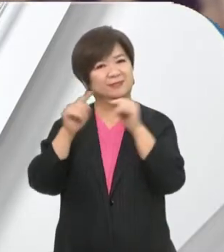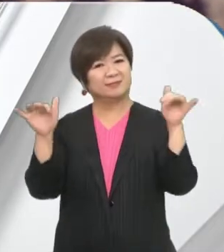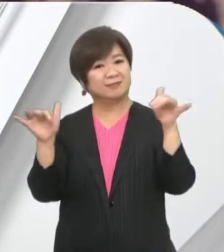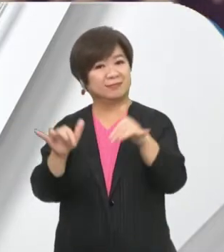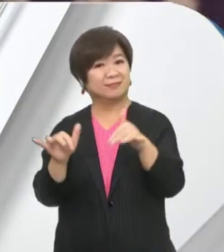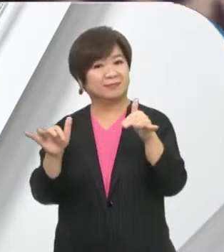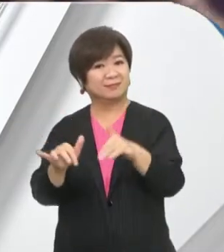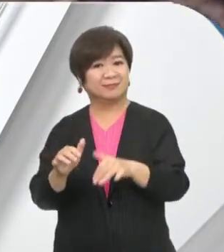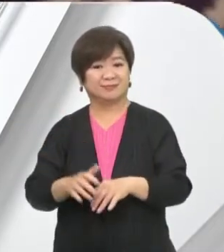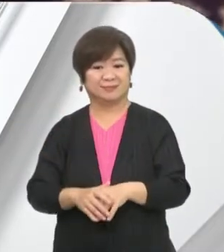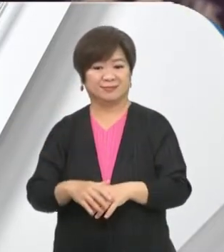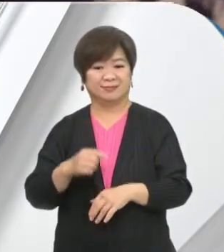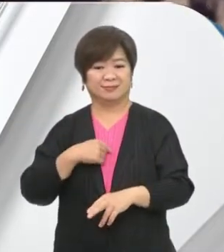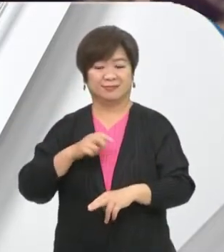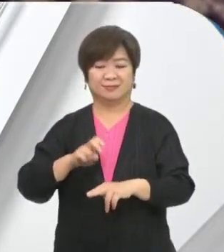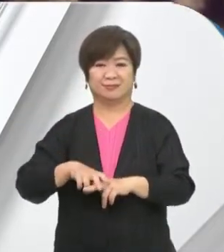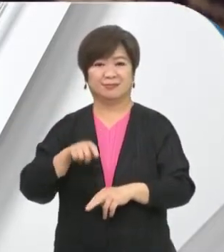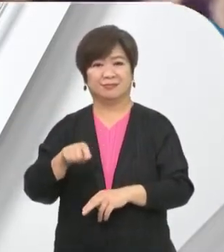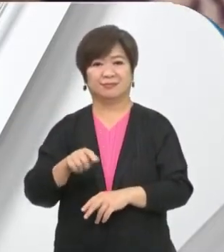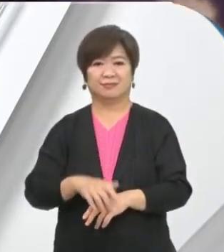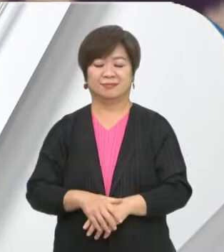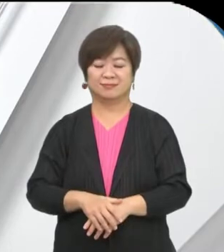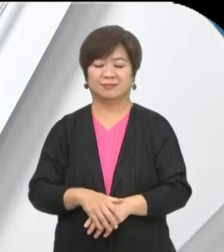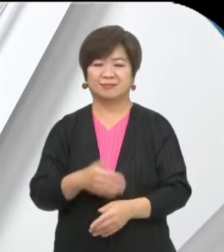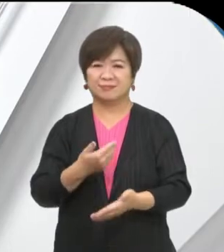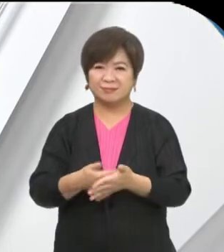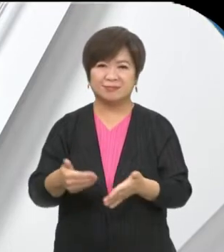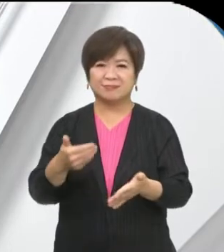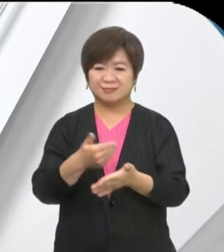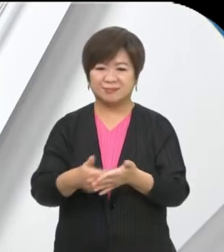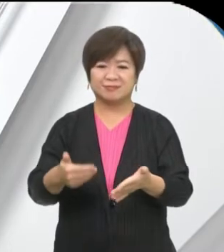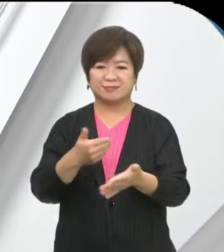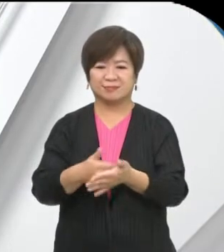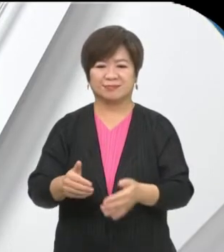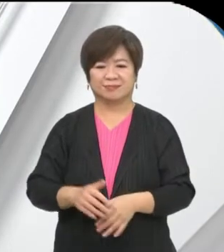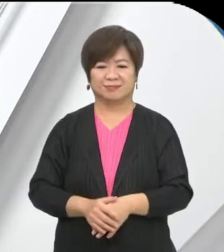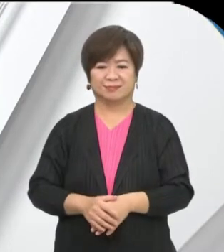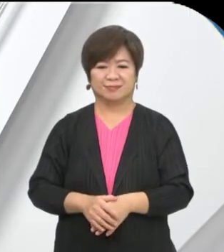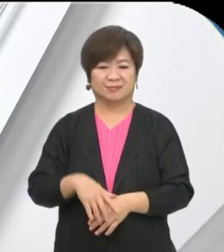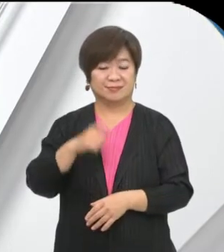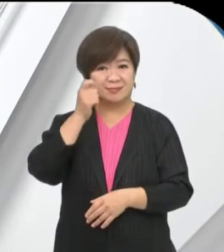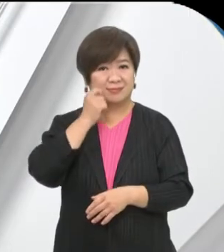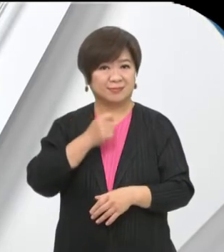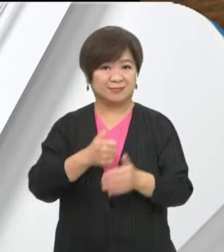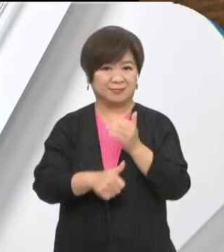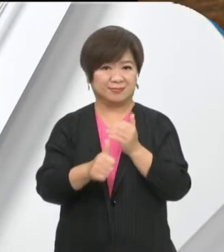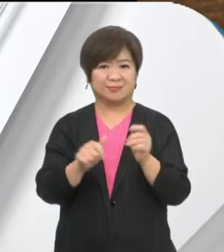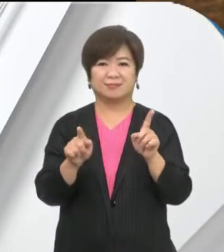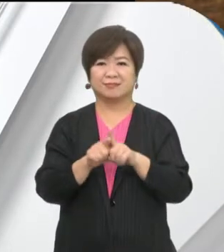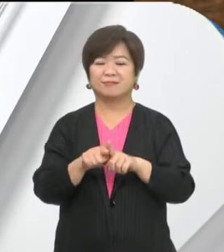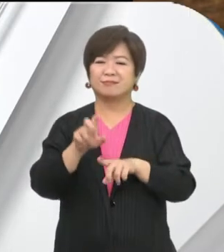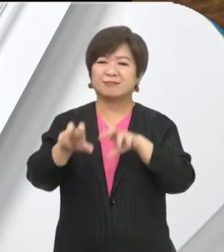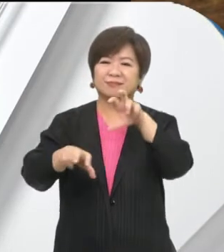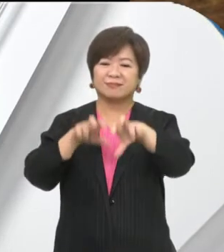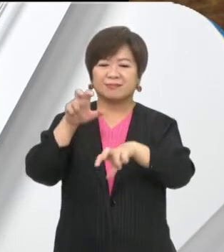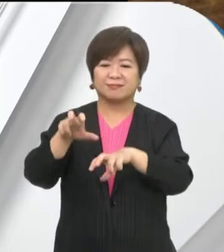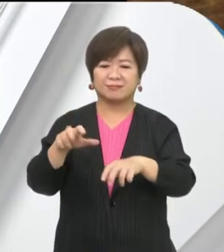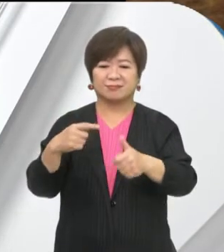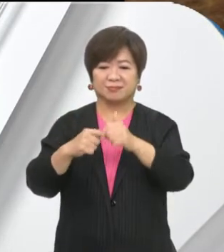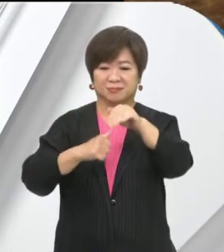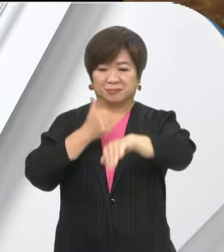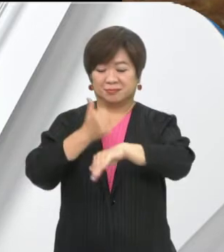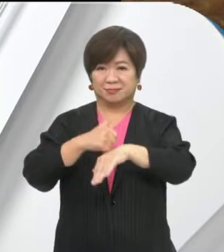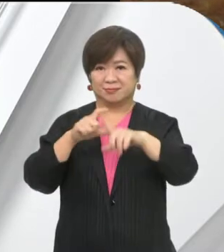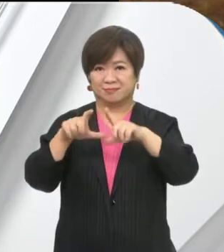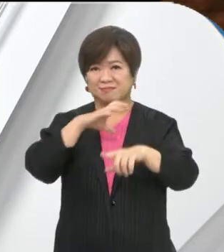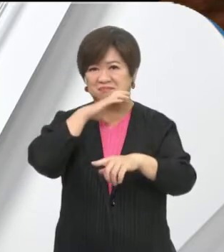哦，就是我就坐在那边，就是哇。 东浩同过来强化客山街吴振荣，同头几摆万盛客太保